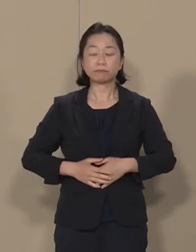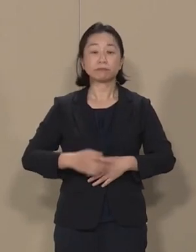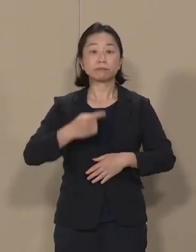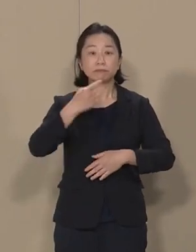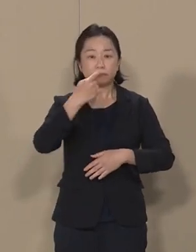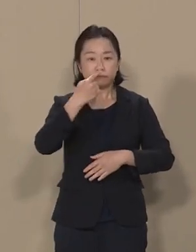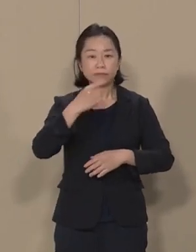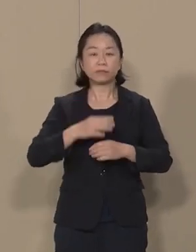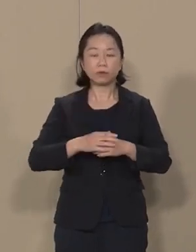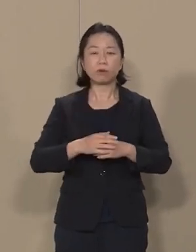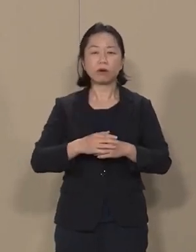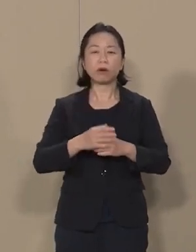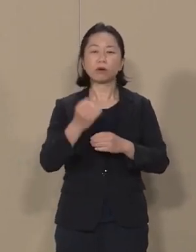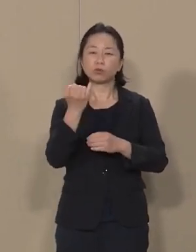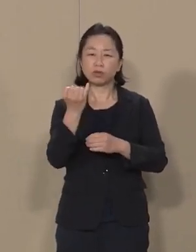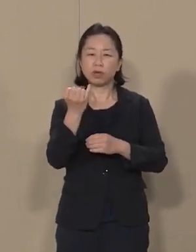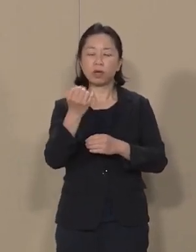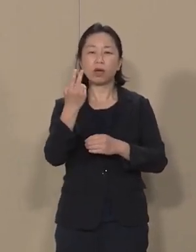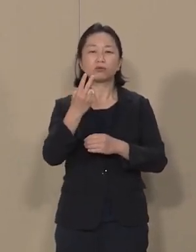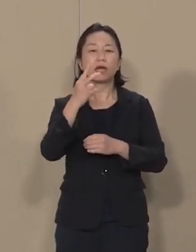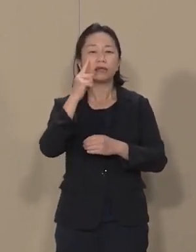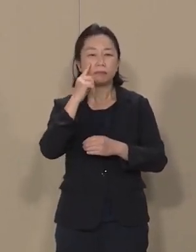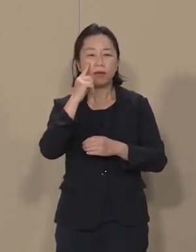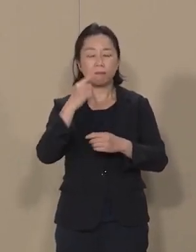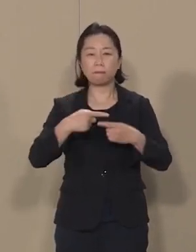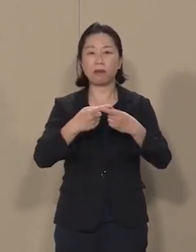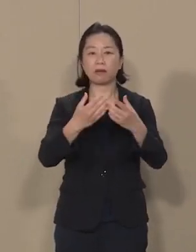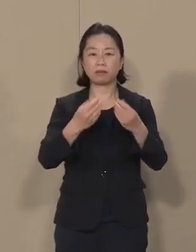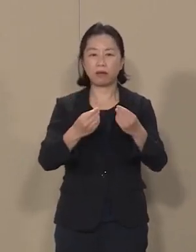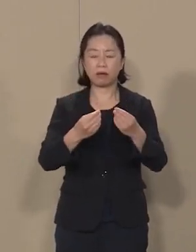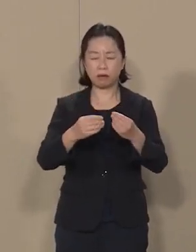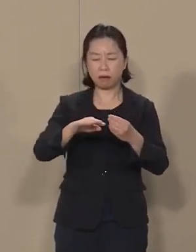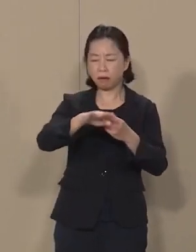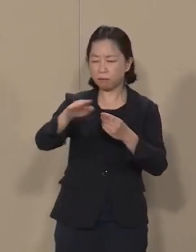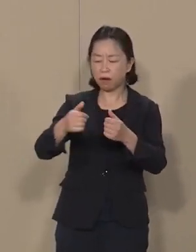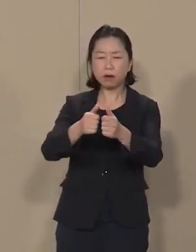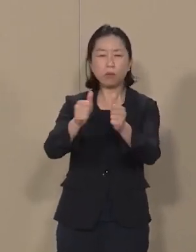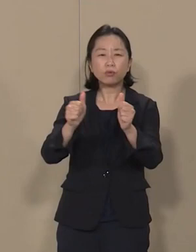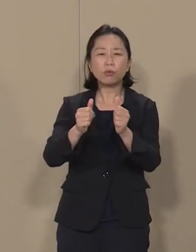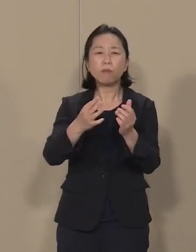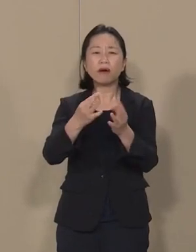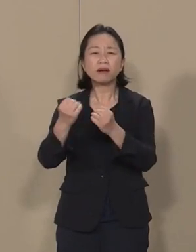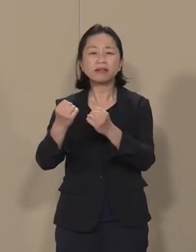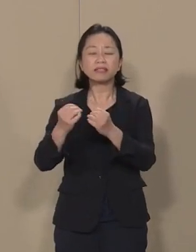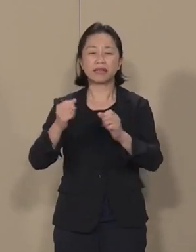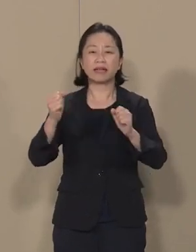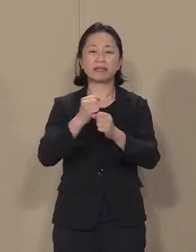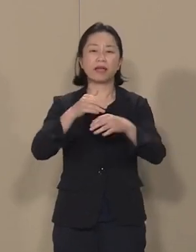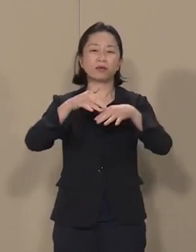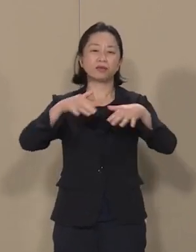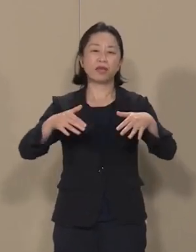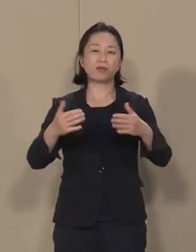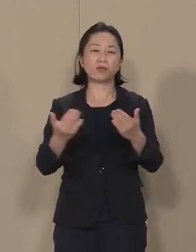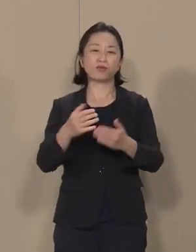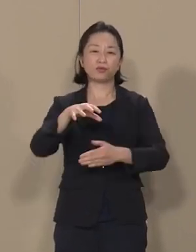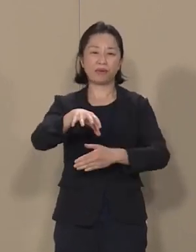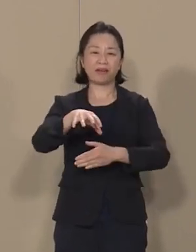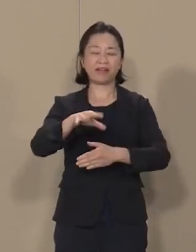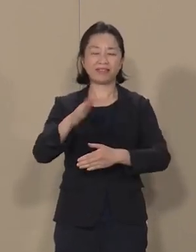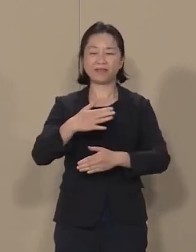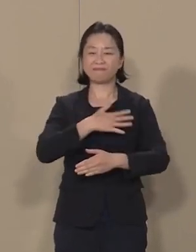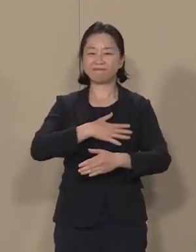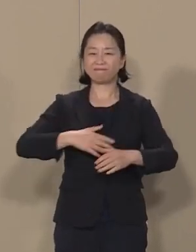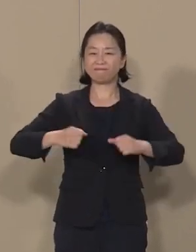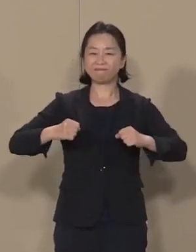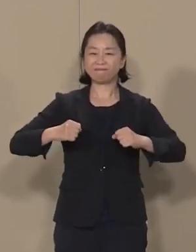実質的に女性としては2人目ということで男社会本当にもう体育会系の役所でありましたが体力には